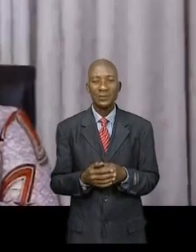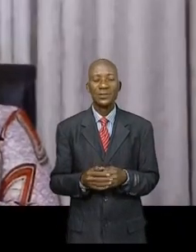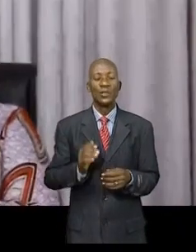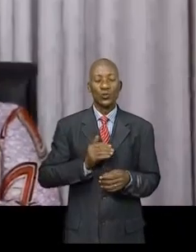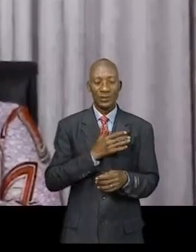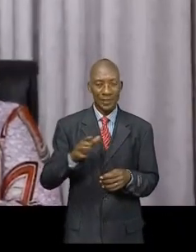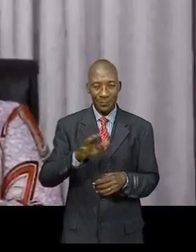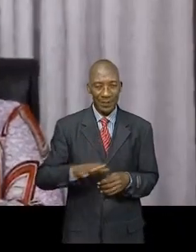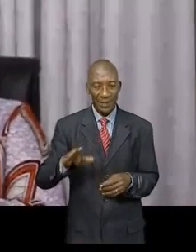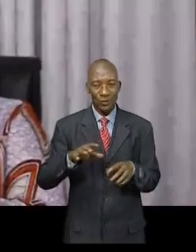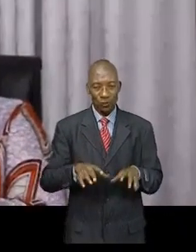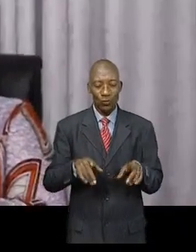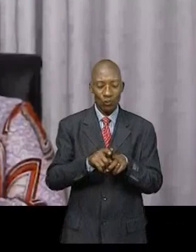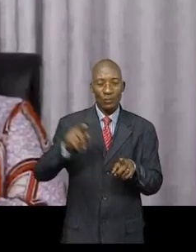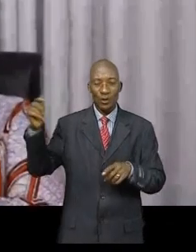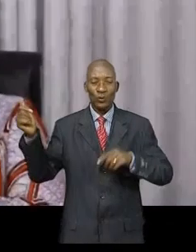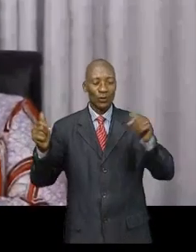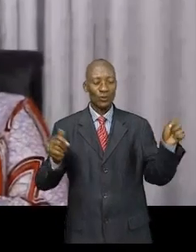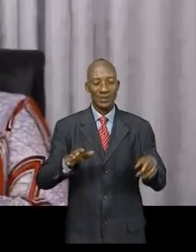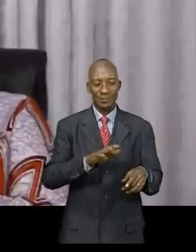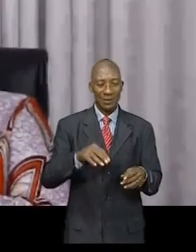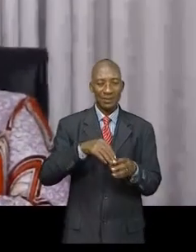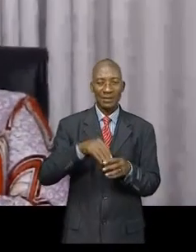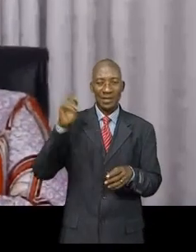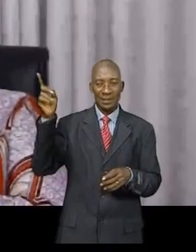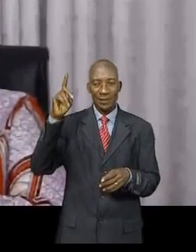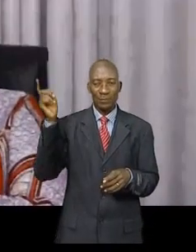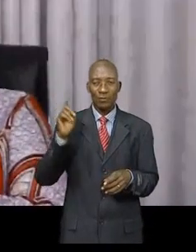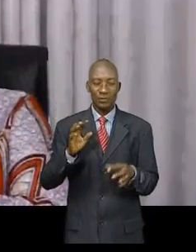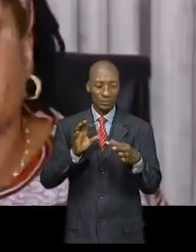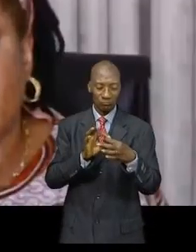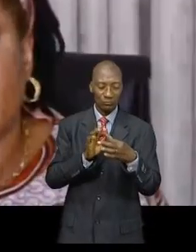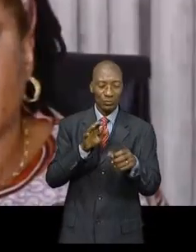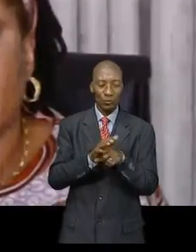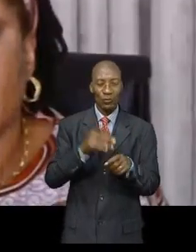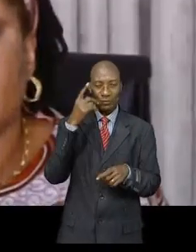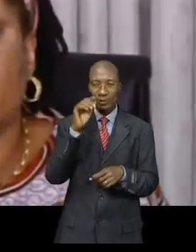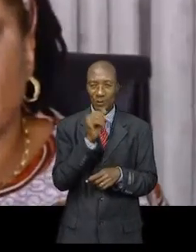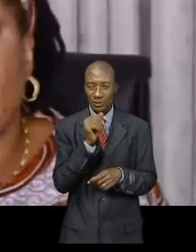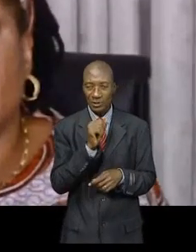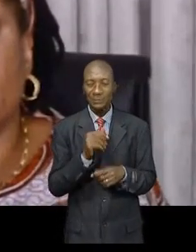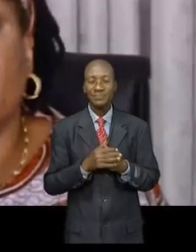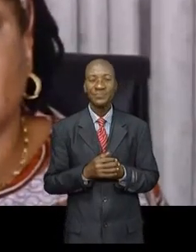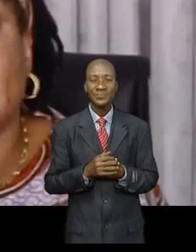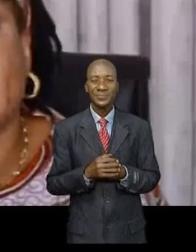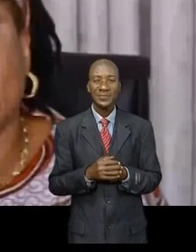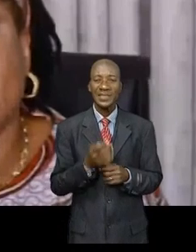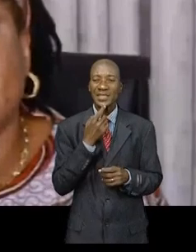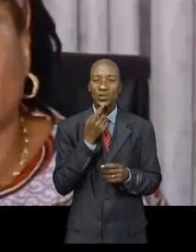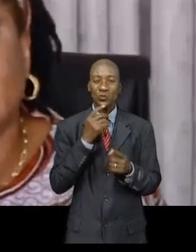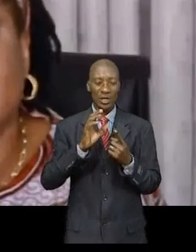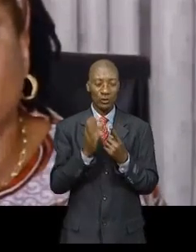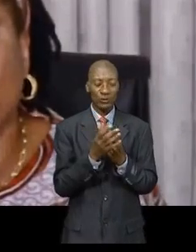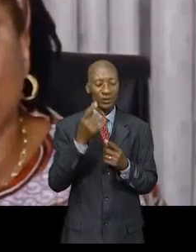pays, comme tous les autres pays du monde, est attaqué par le Covid-19. L'histoire culturelle de la